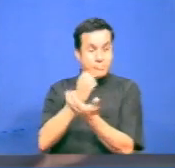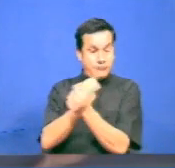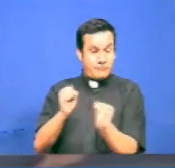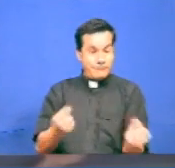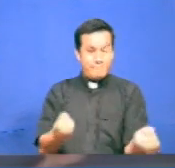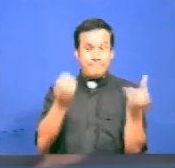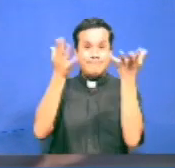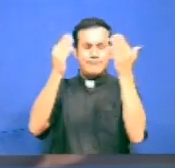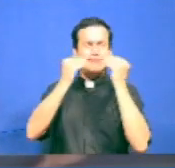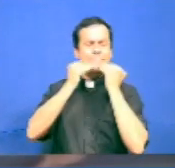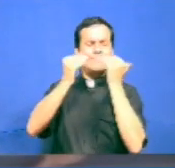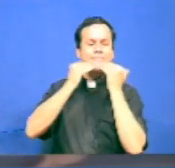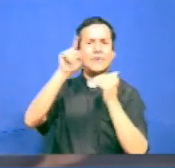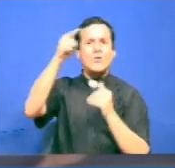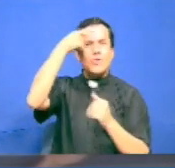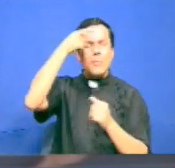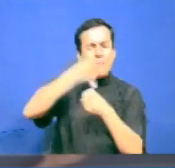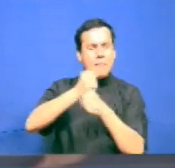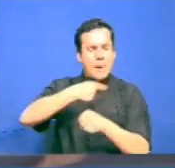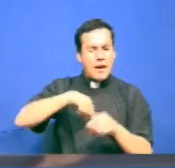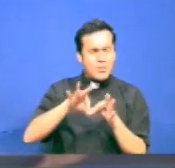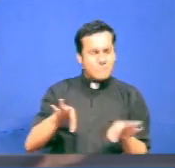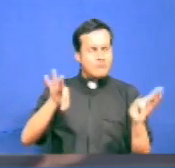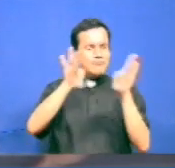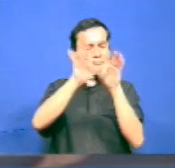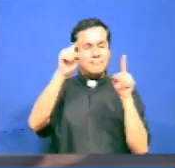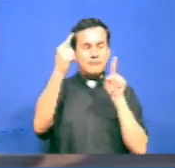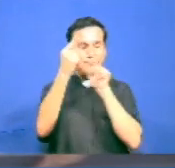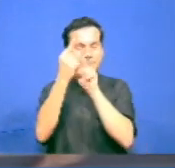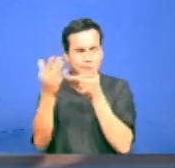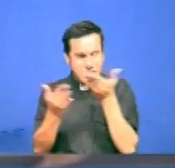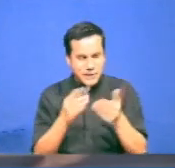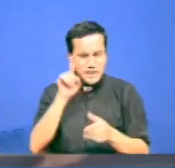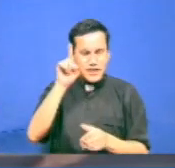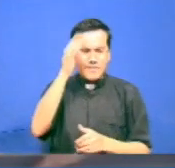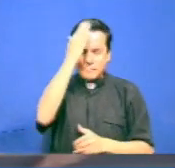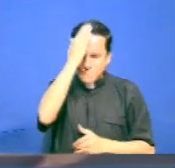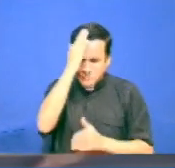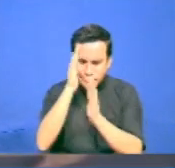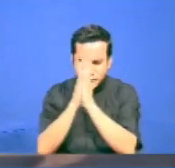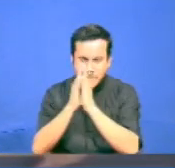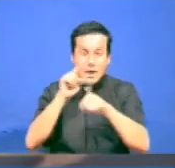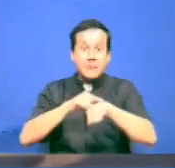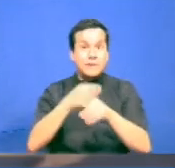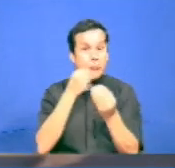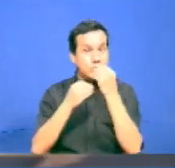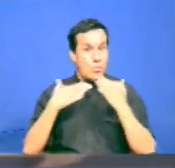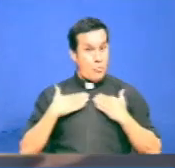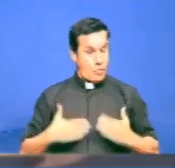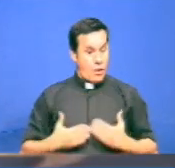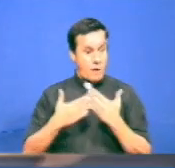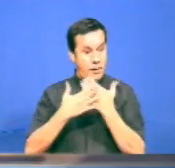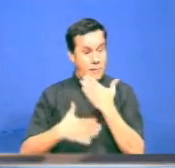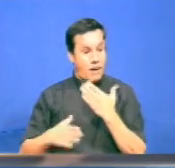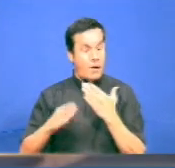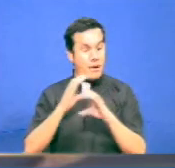wokovu. Tunakushukuru kwa kuwa umejalia tusimame mbele yako na kutumikia. Tunaomba kwa unyenyekevu Roho Mtakatifu atufanye